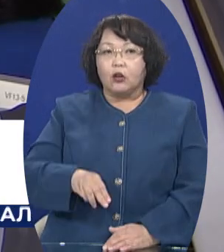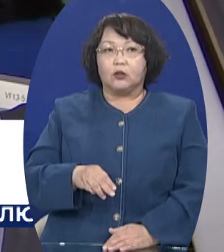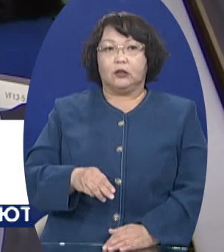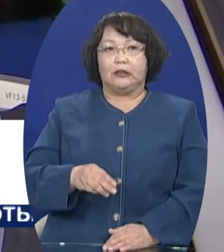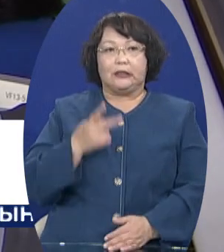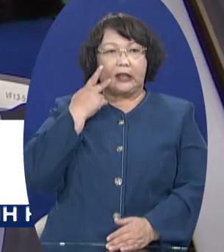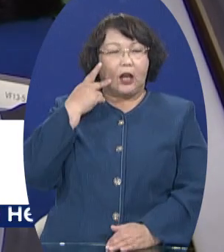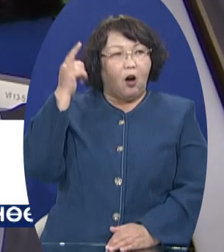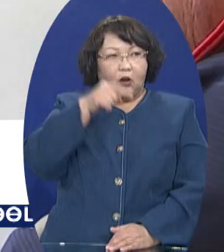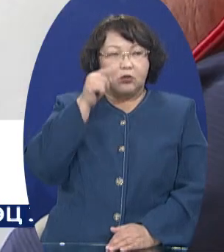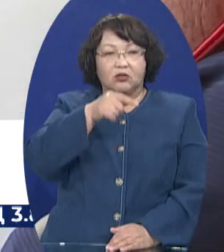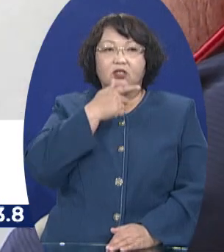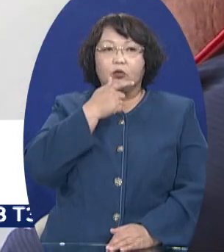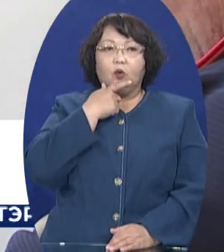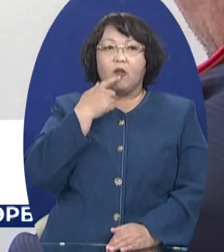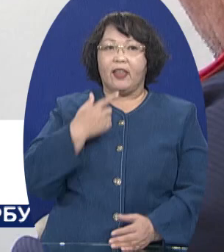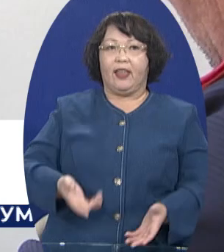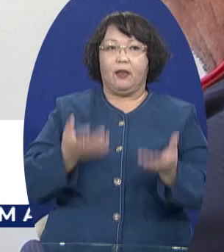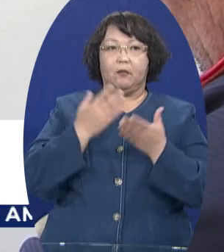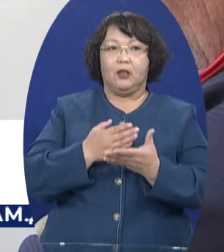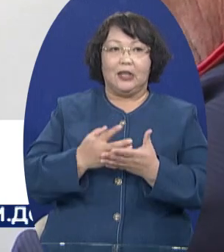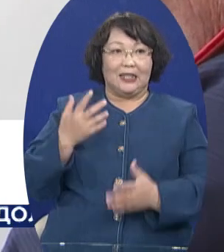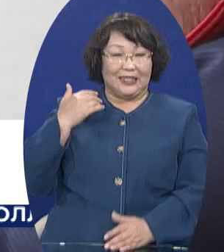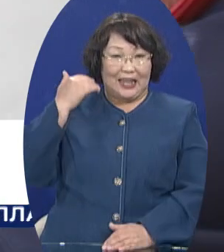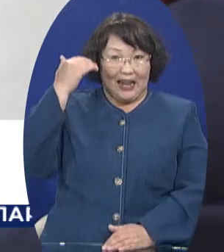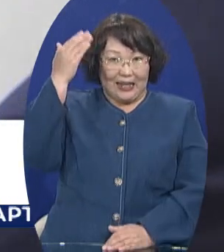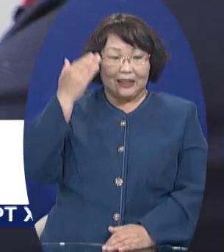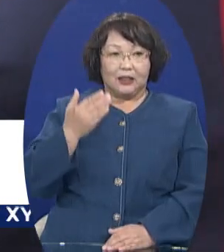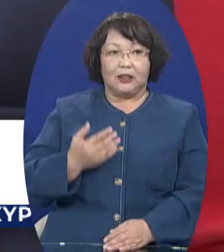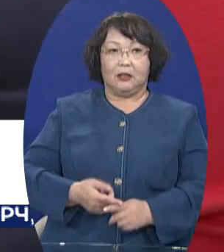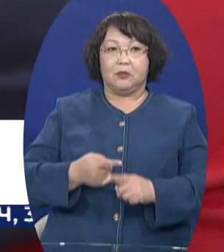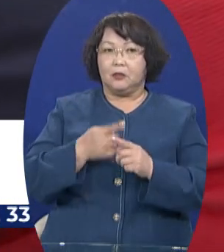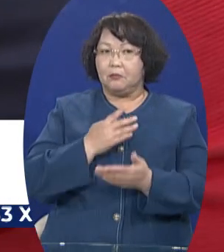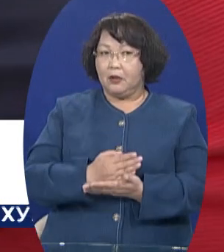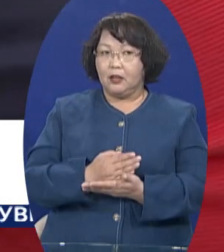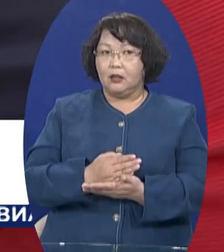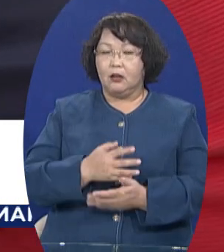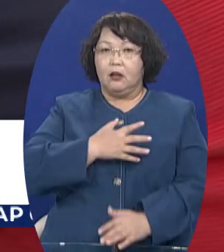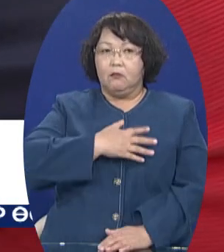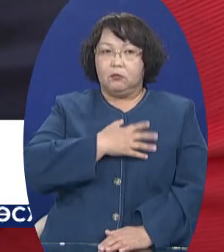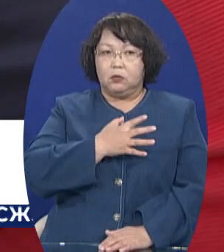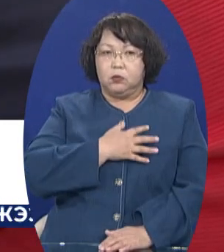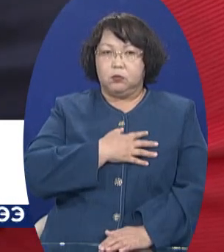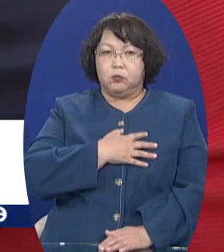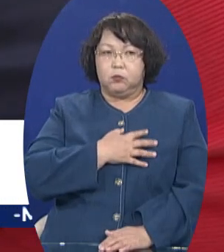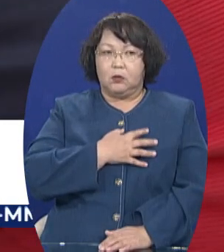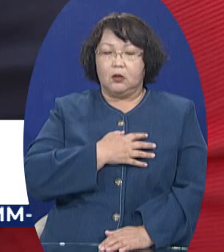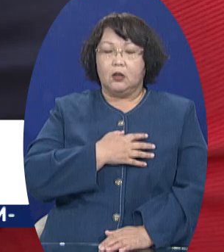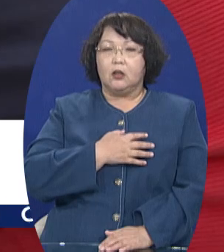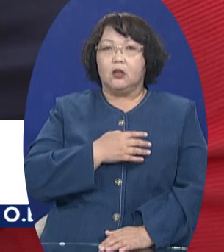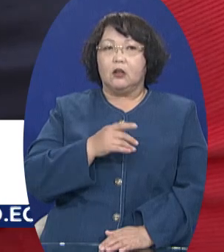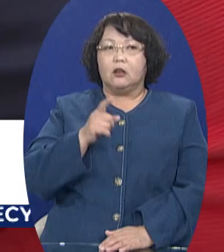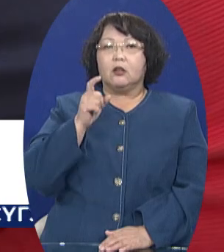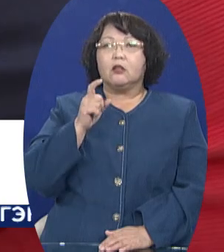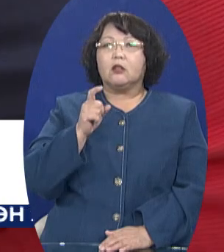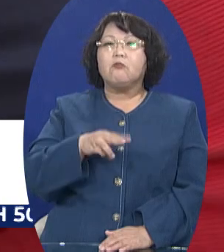байлаа. Уушгины артерийн даралт нэгдсэн байна. Тэгээд дээрэс нь хэм алдаад байна. За тэрнийг нь бичгэлсэн имчилгээнүүд юм бичиж